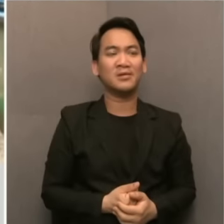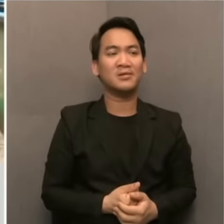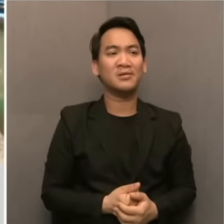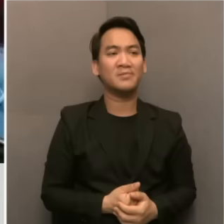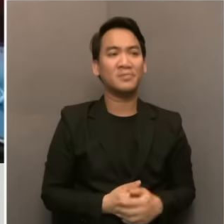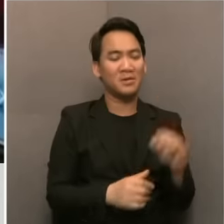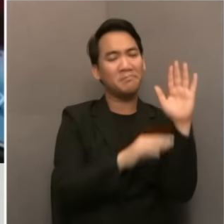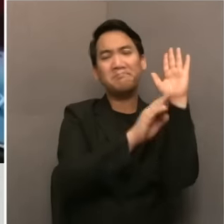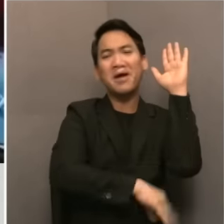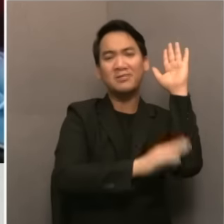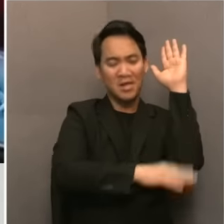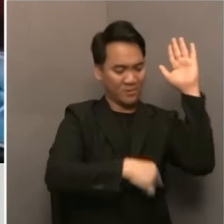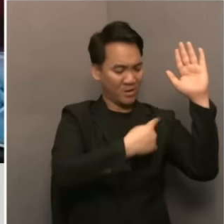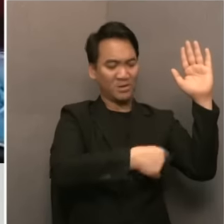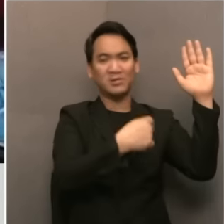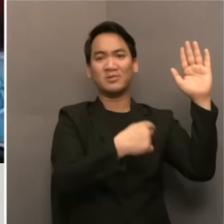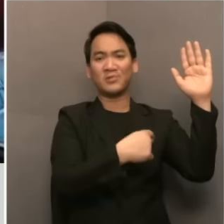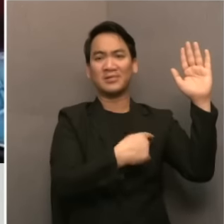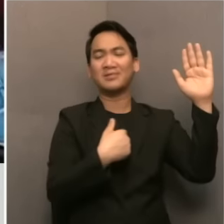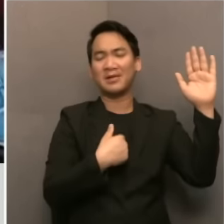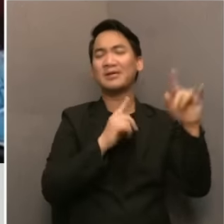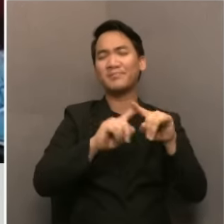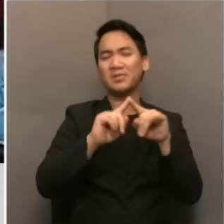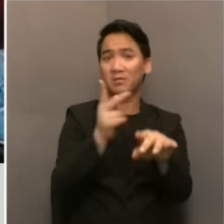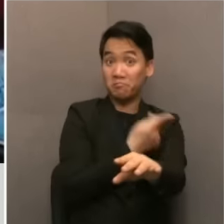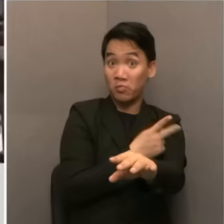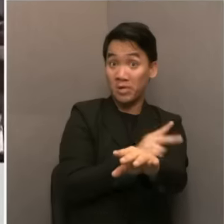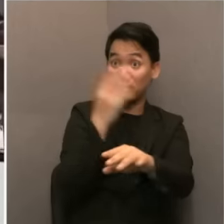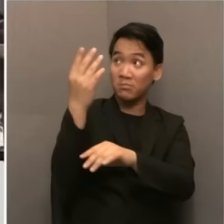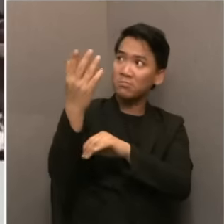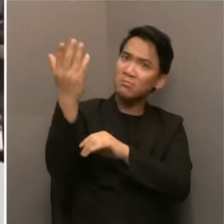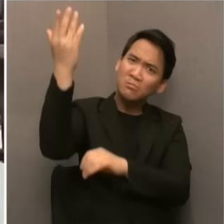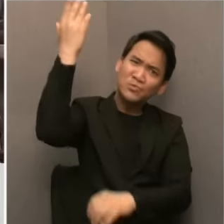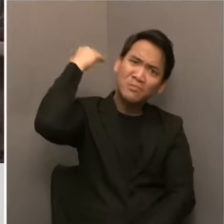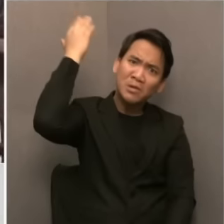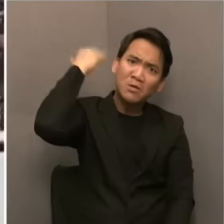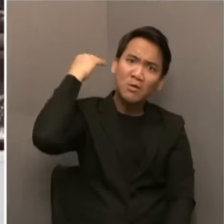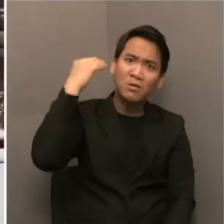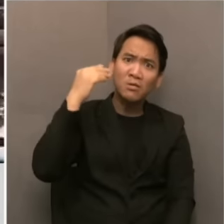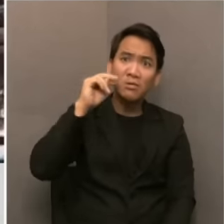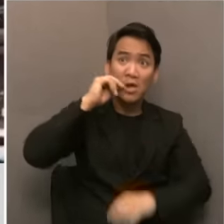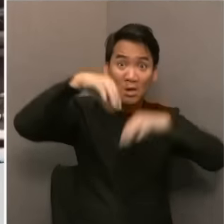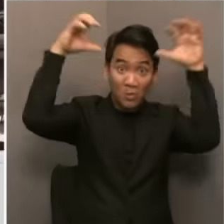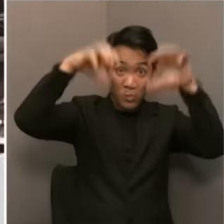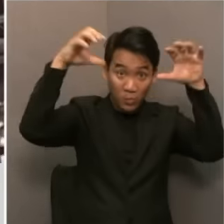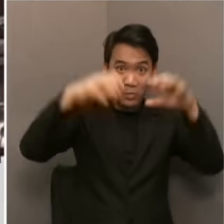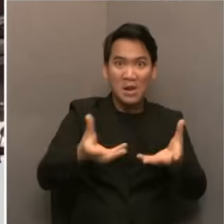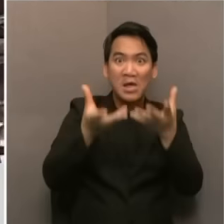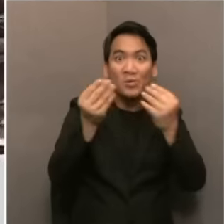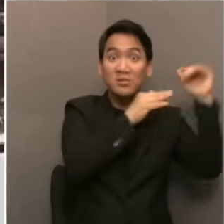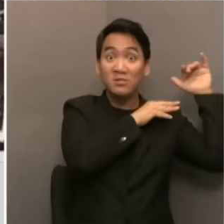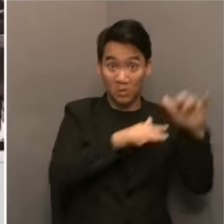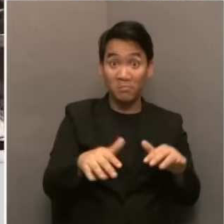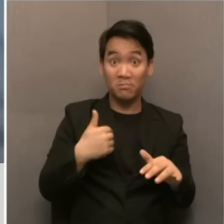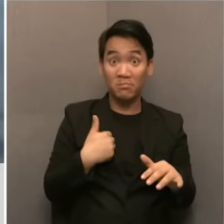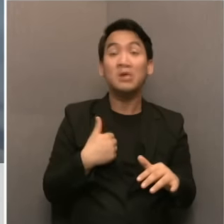าคใต้ฝั่งอ่าวไทย มันมีโอกาสที่จะเจอเหมือนกับที่ภูเก็ตเคยเจอไหมครับว่าตกมากจนเหมือนกับว่าดินโคลนถล่มแบบนี ้ยังเคยต้องเจอครับ อ๋อ แน่นอนต้